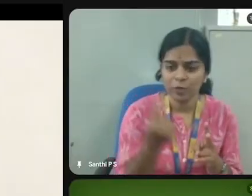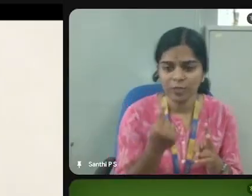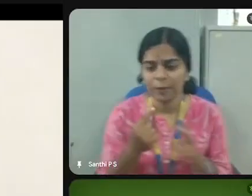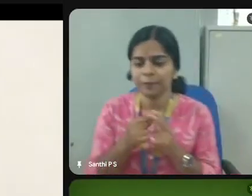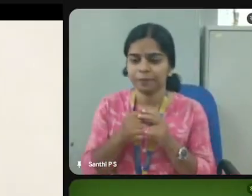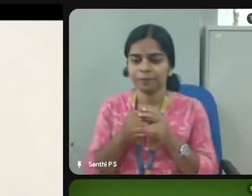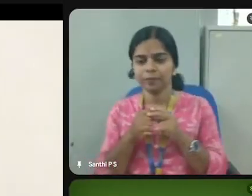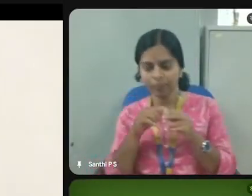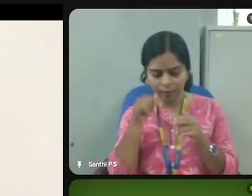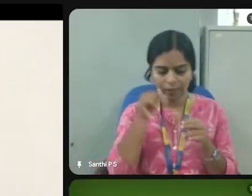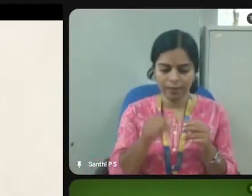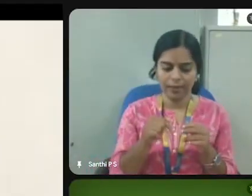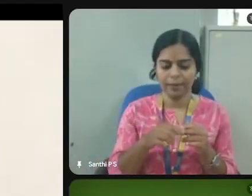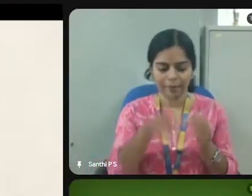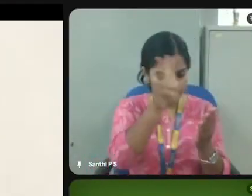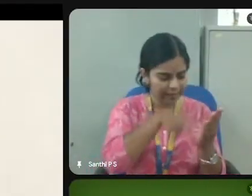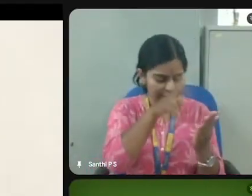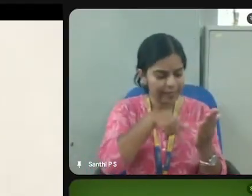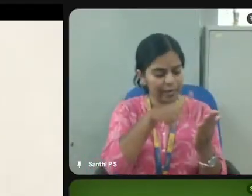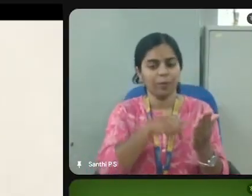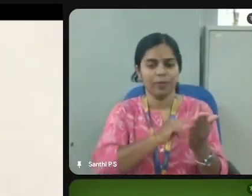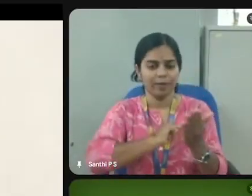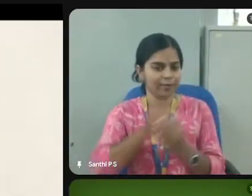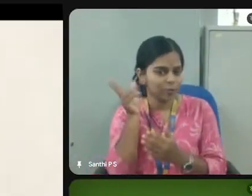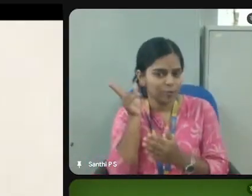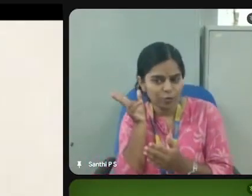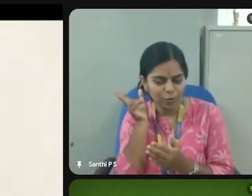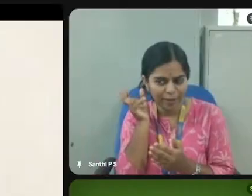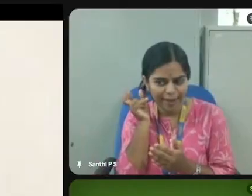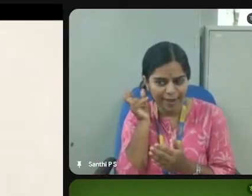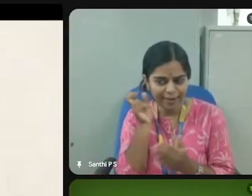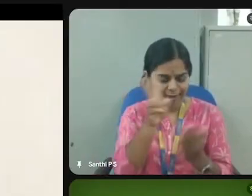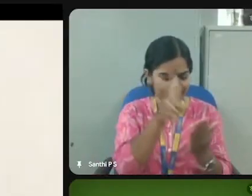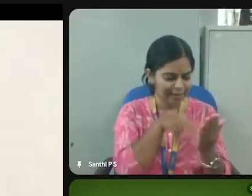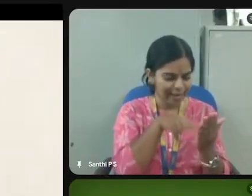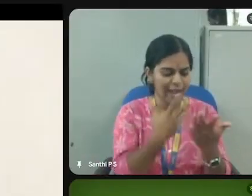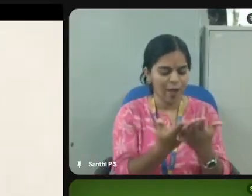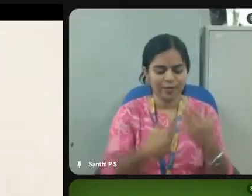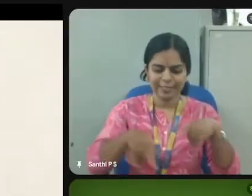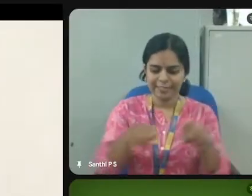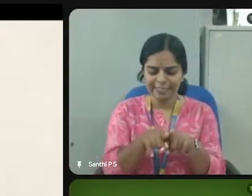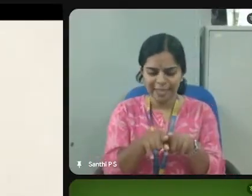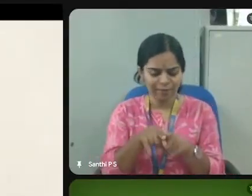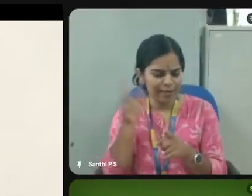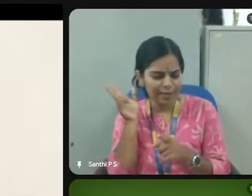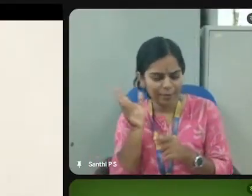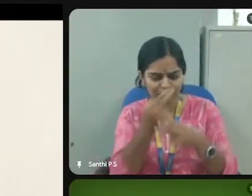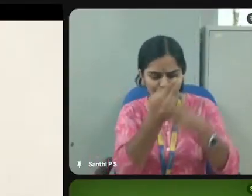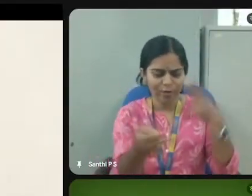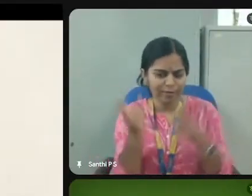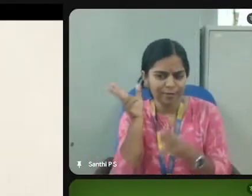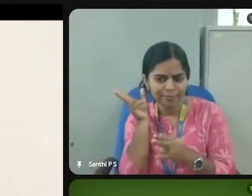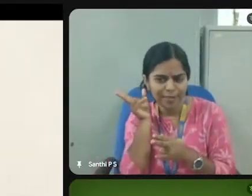അല്ലെങ്കിൽ എങ്ങനെ റീഡിങ്ങിനും എങ്ങനെ ഓഡിറ്ററി സ്റ്റോറി ബുക്സ് ഉണ്ട്. അതുപോലെ നമ്മൾ കുറേ